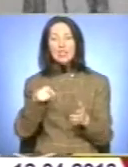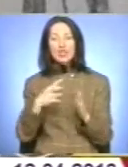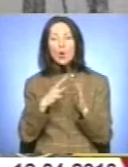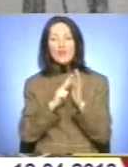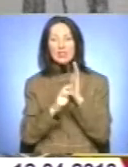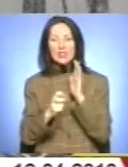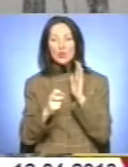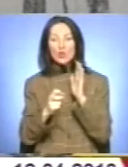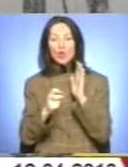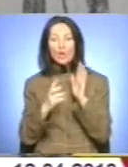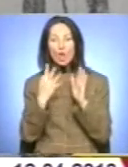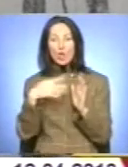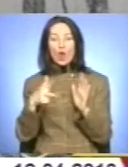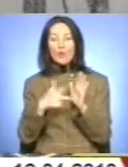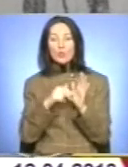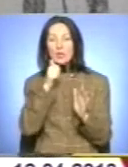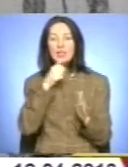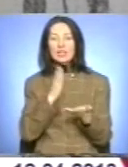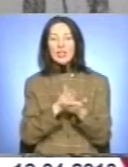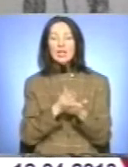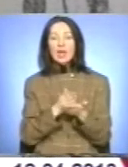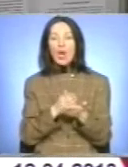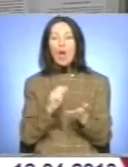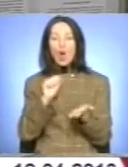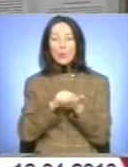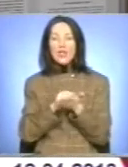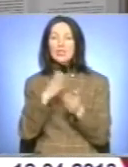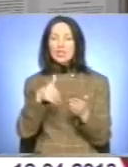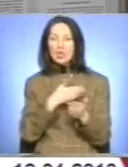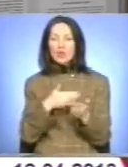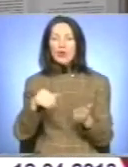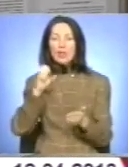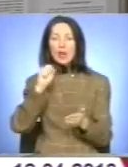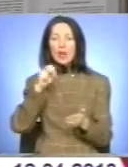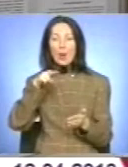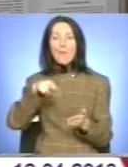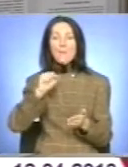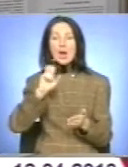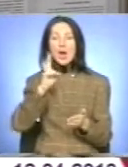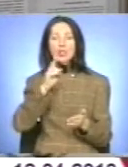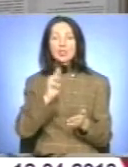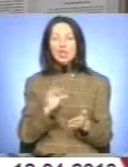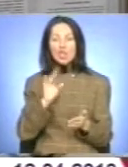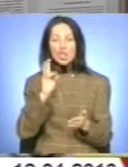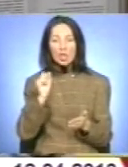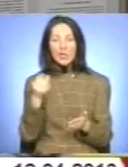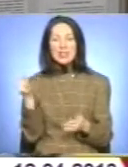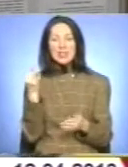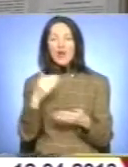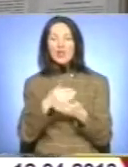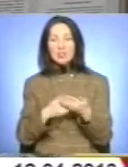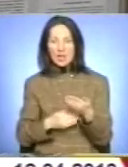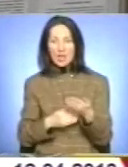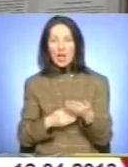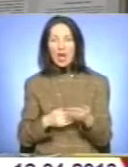1848 рік, де вміщений маніфест про скасування панщини. Цікава стаття Івана Левицької у журналі